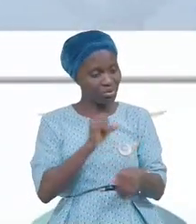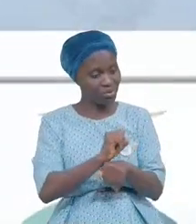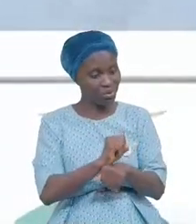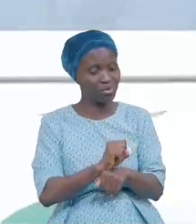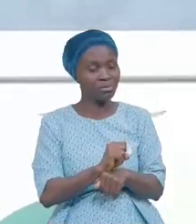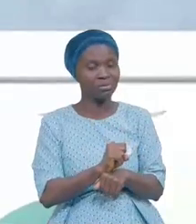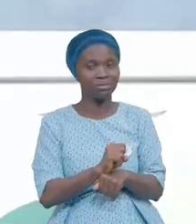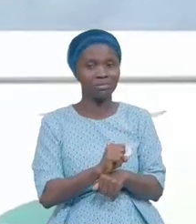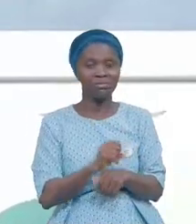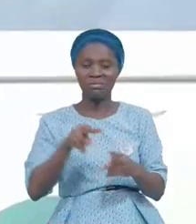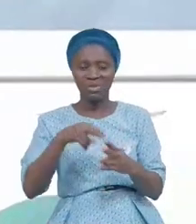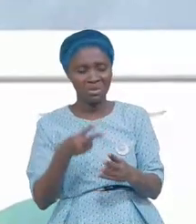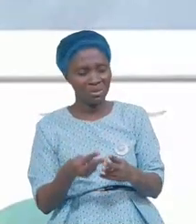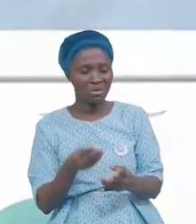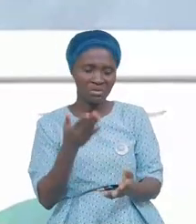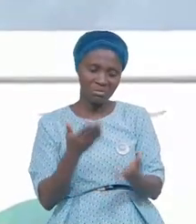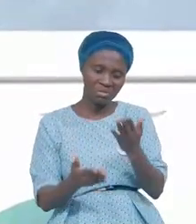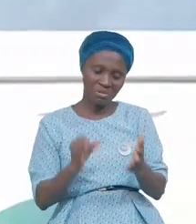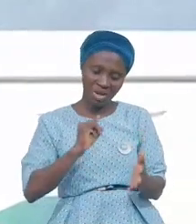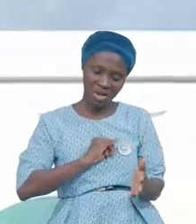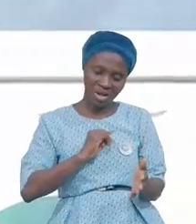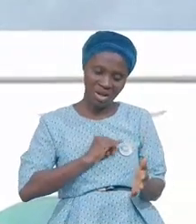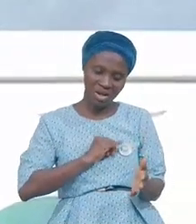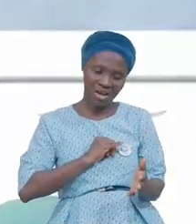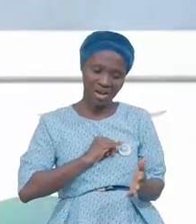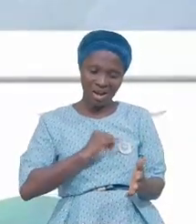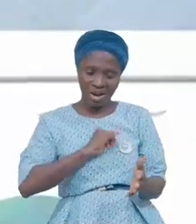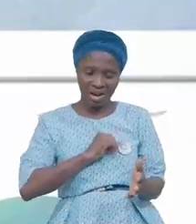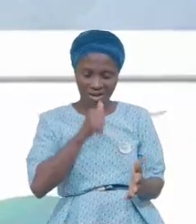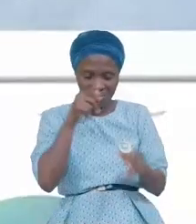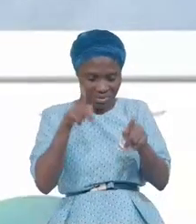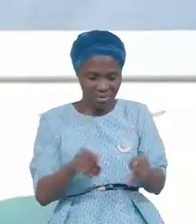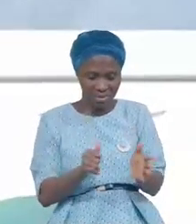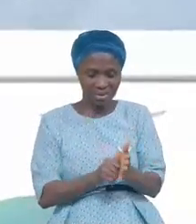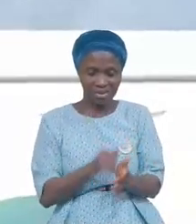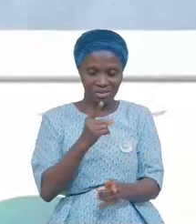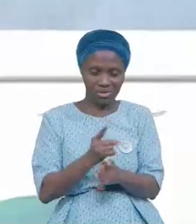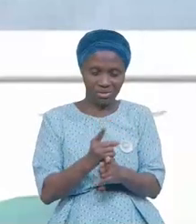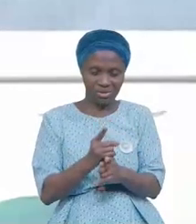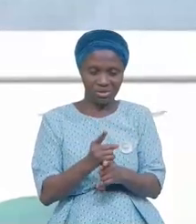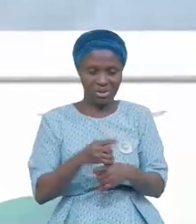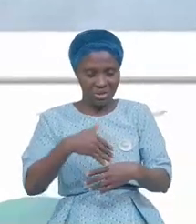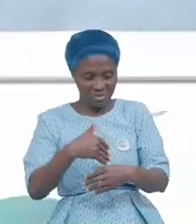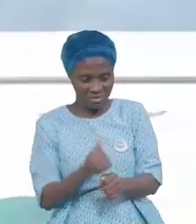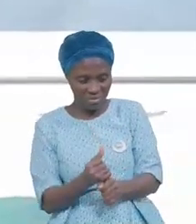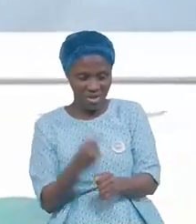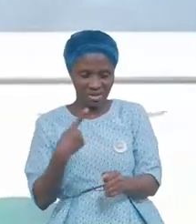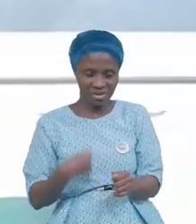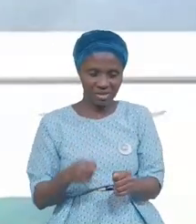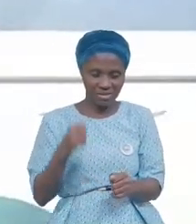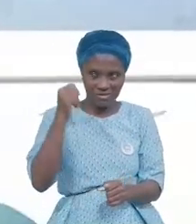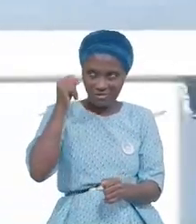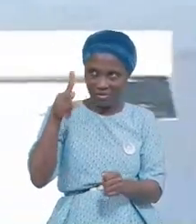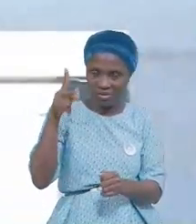c'est moi qui est en train de fabriquer la vision. J'essaie de me donner